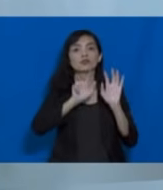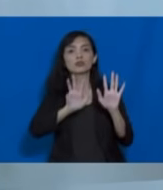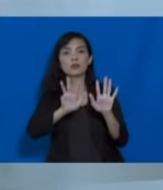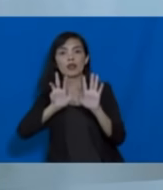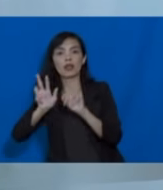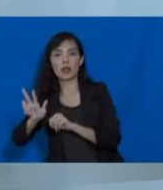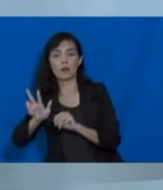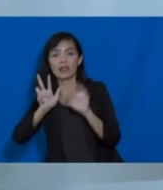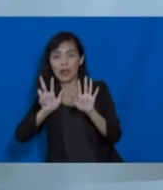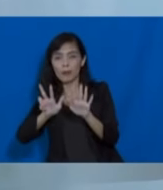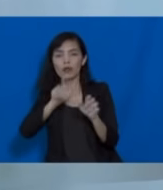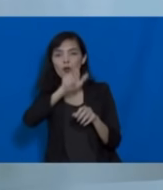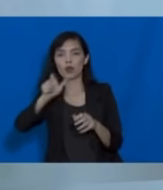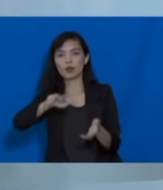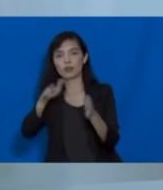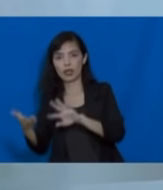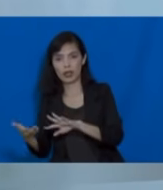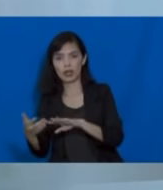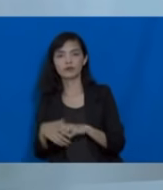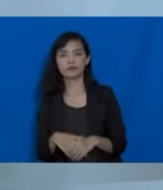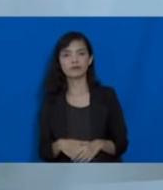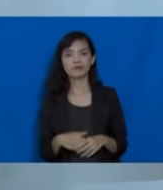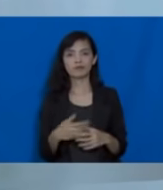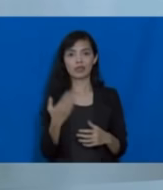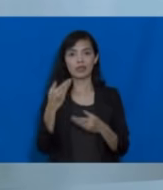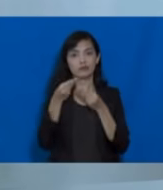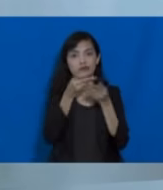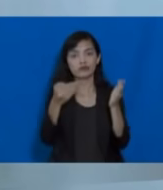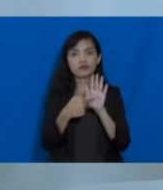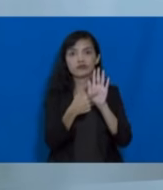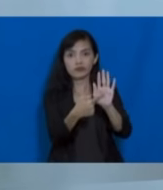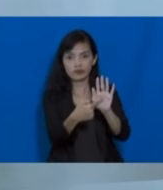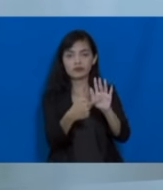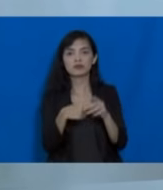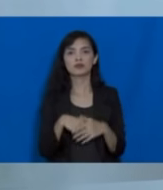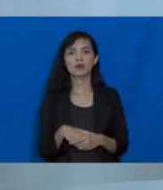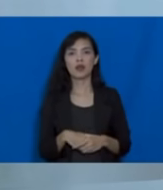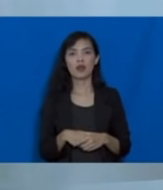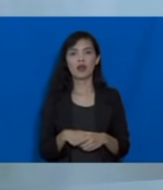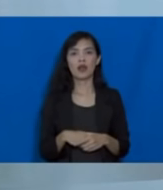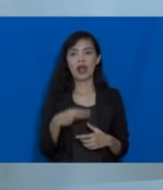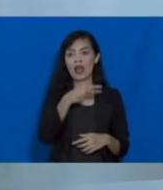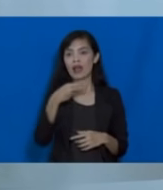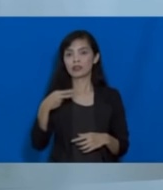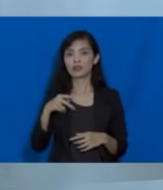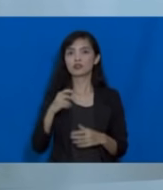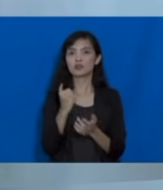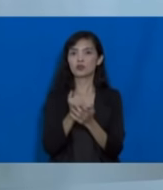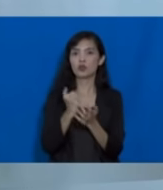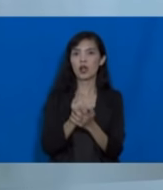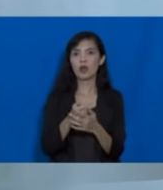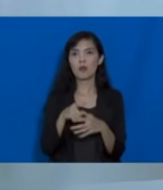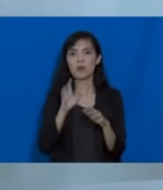hai saudara sekalian ini gambaran yang kita yakini bahwa diluar masih